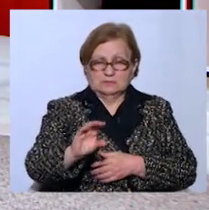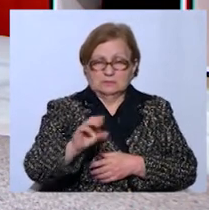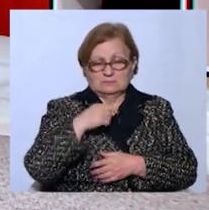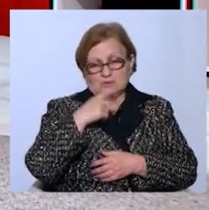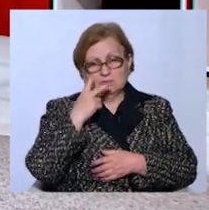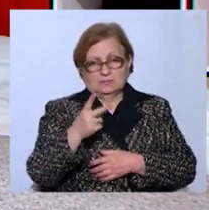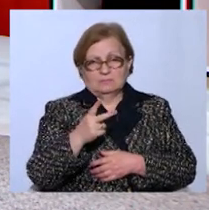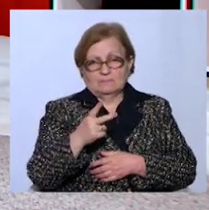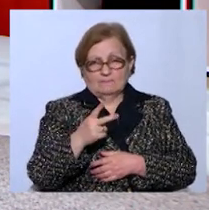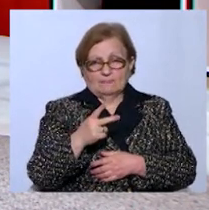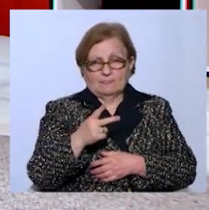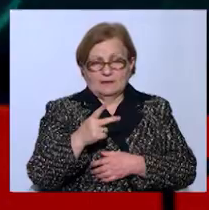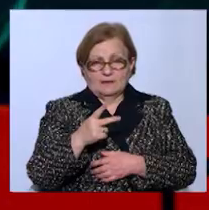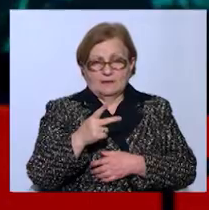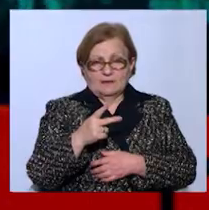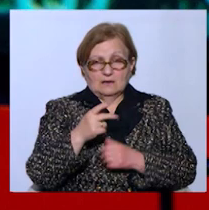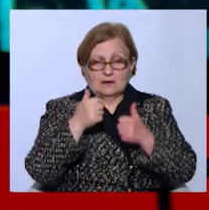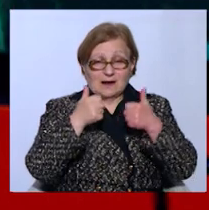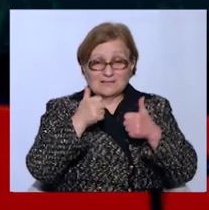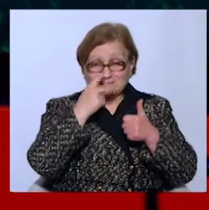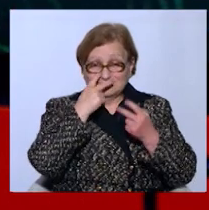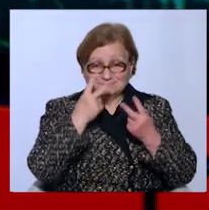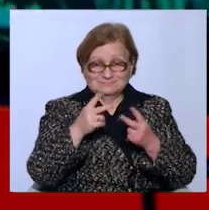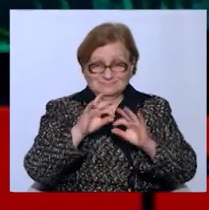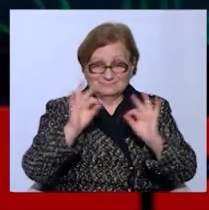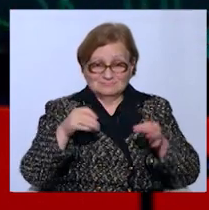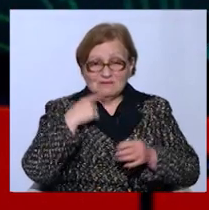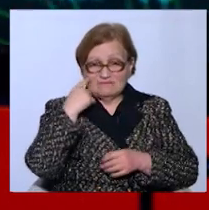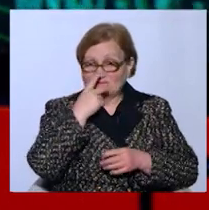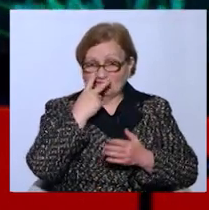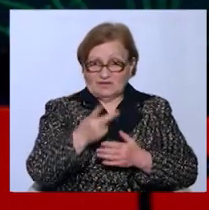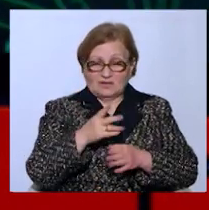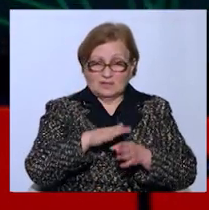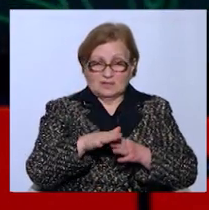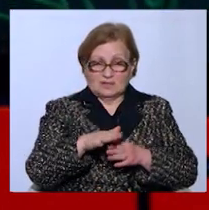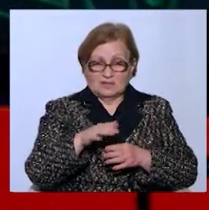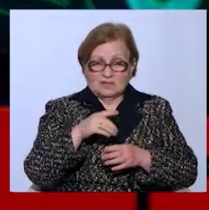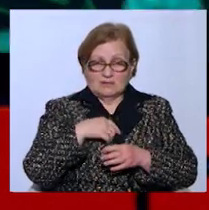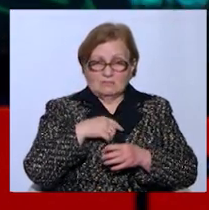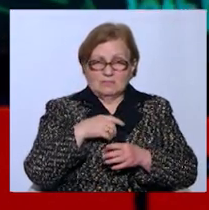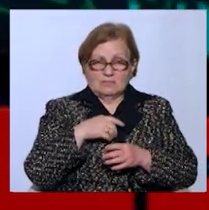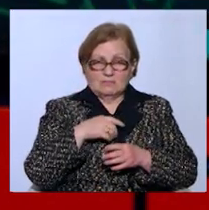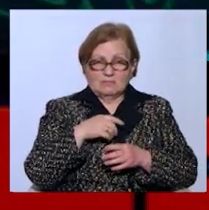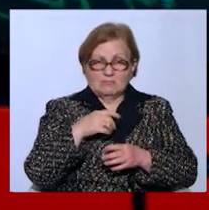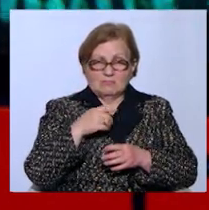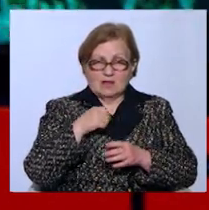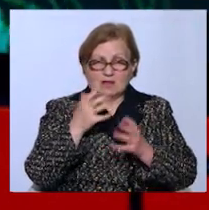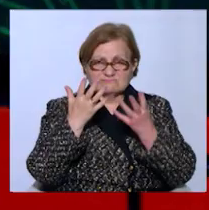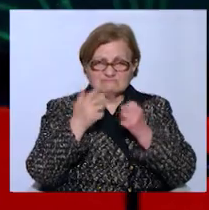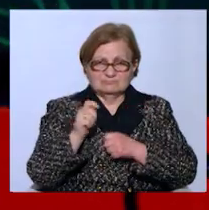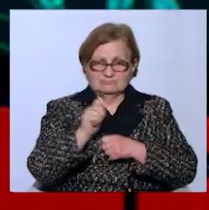უყურებ ის, რომელიც კარგად ჩანს, რომელსაც მე ვხედავ, იმებს გავამუქებ. აი უყურეთ, ას გავაკეთებ.